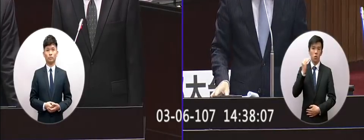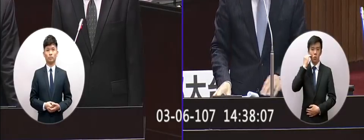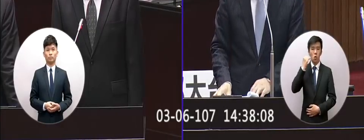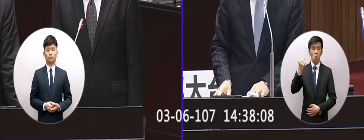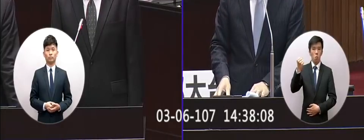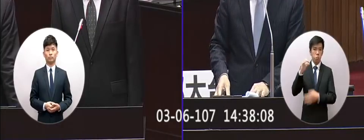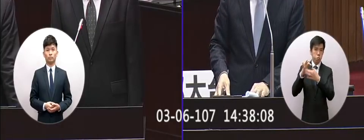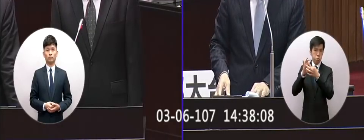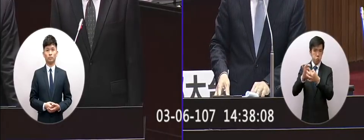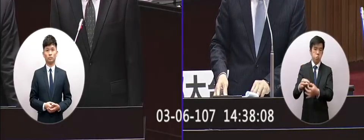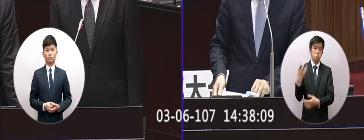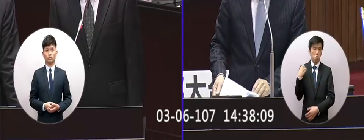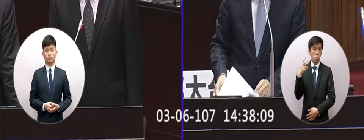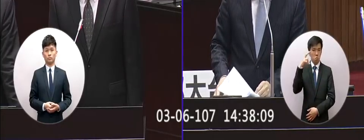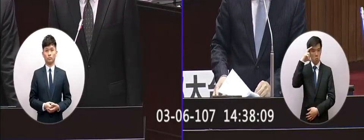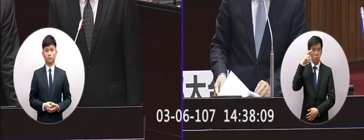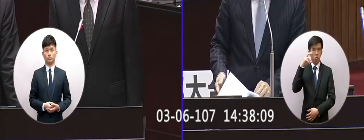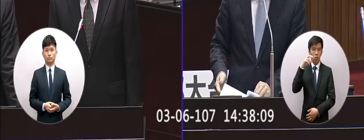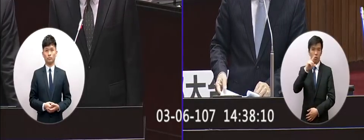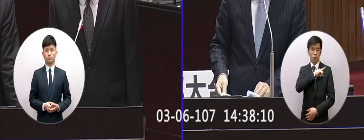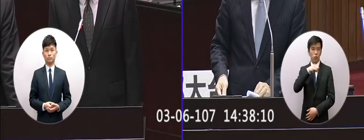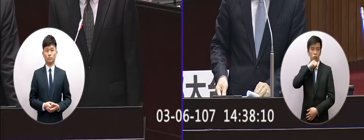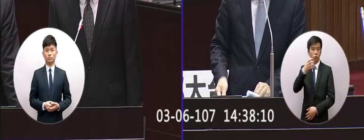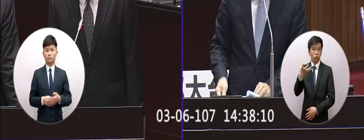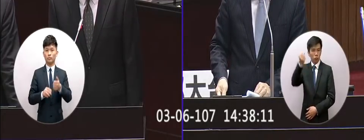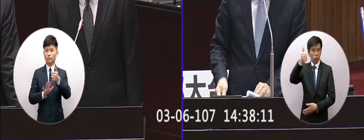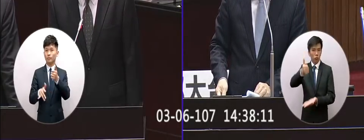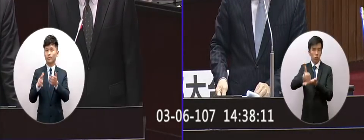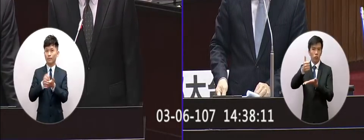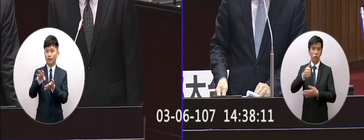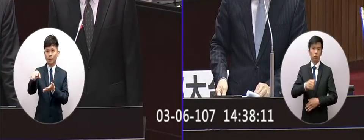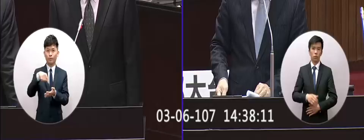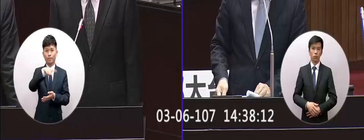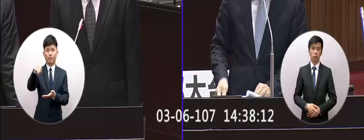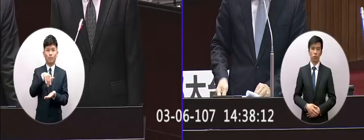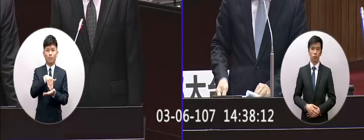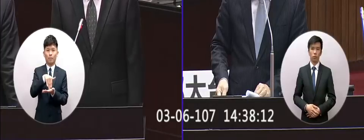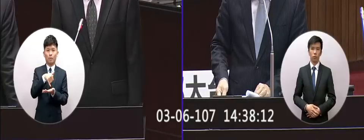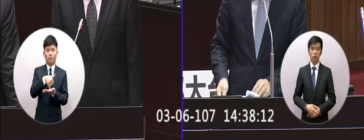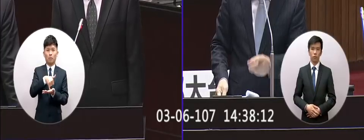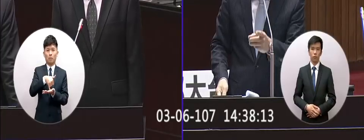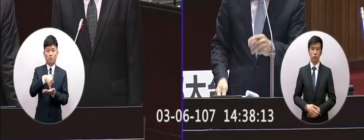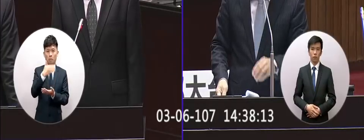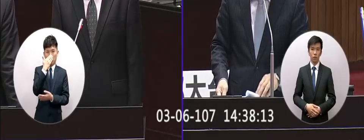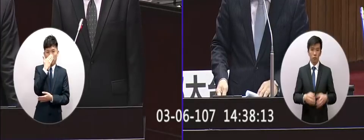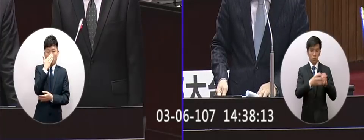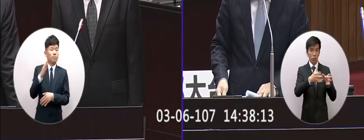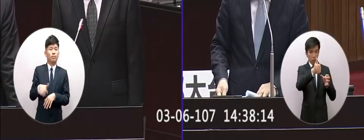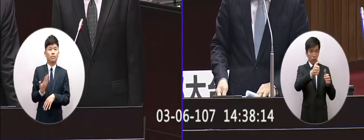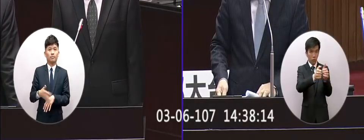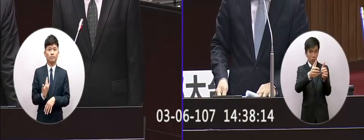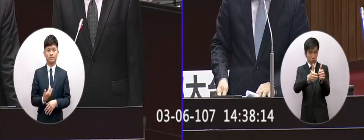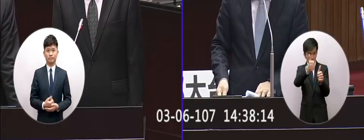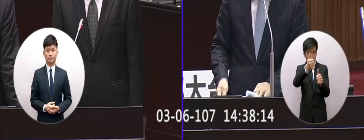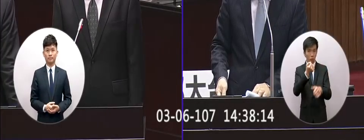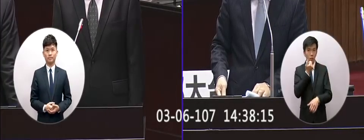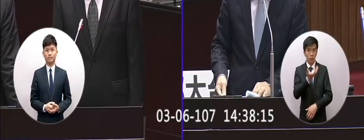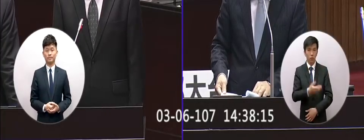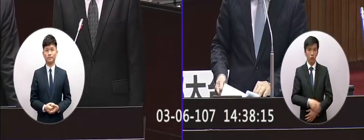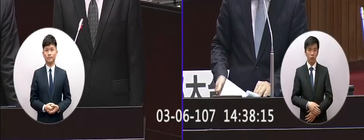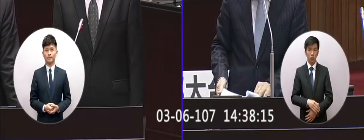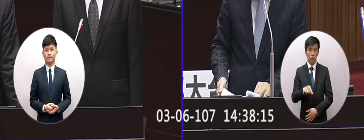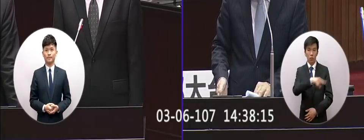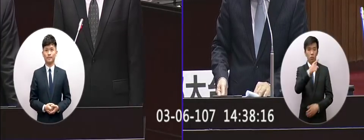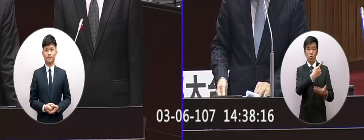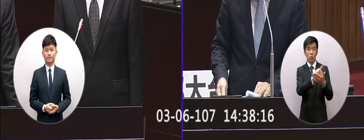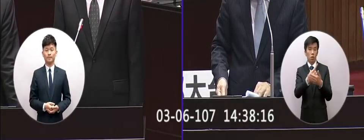到我们要的东西啦，那个才是真的啦。 跟委员报告，我们不会示弱。 可不可以，部长还有我们副主委，你们都是谈